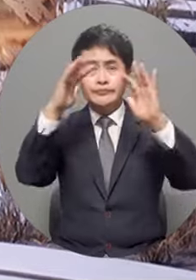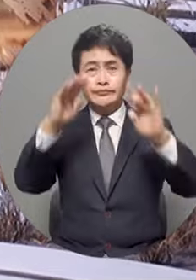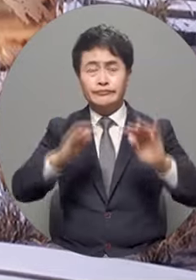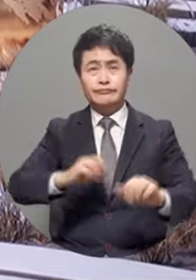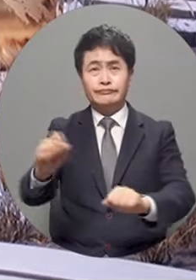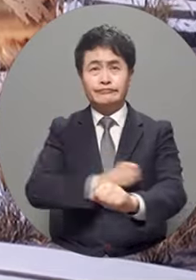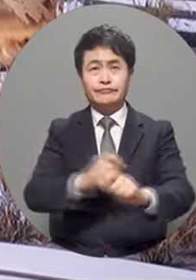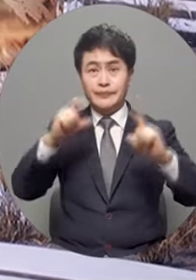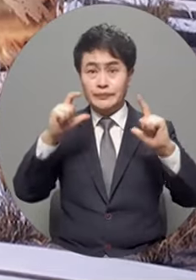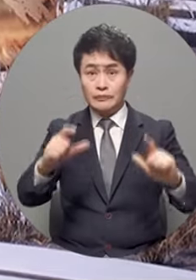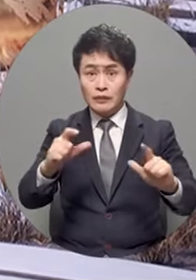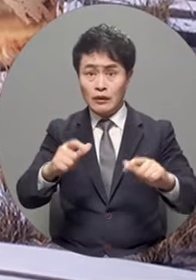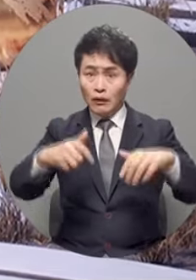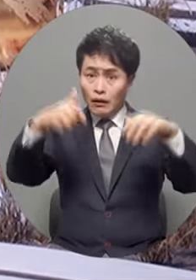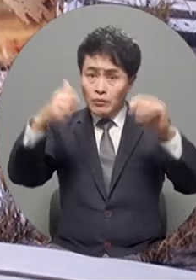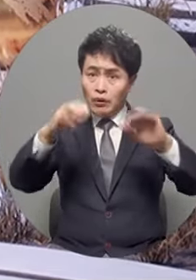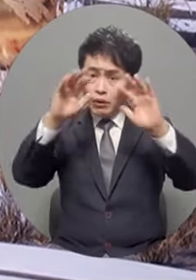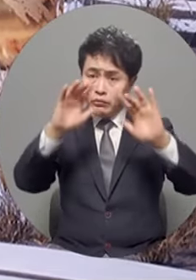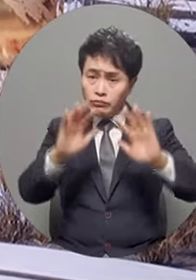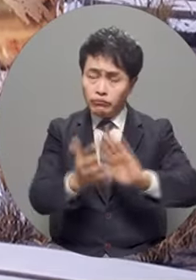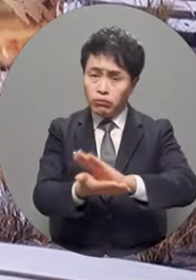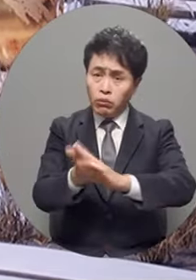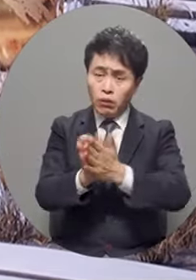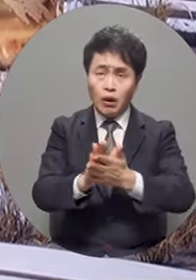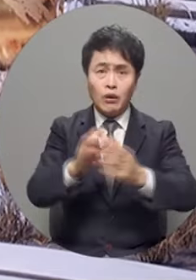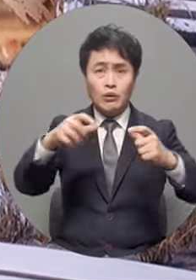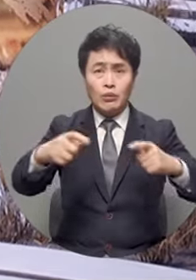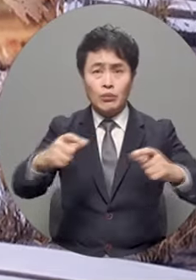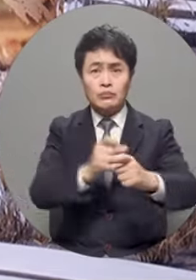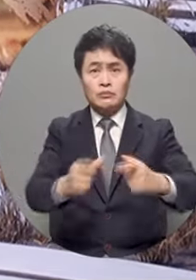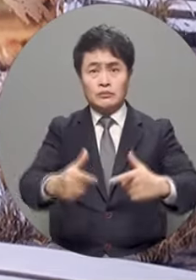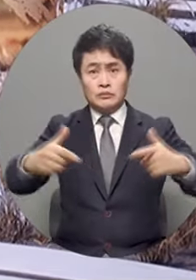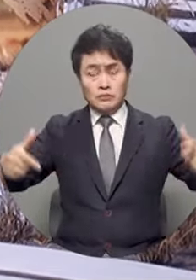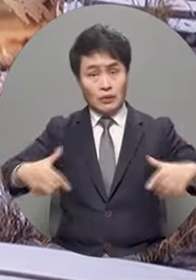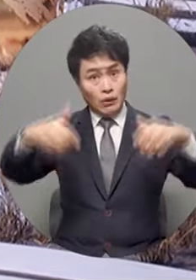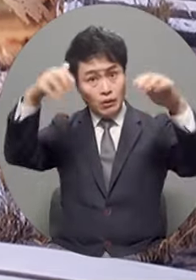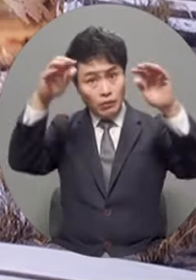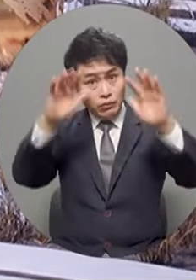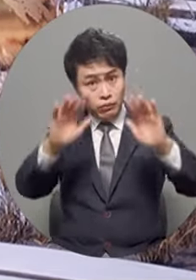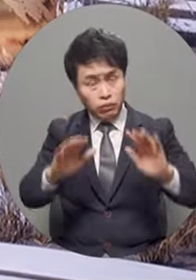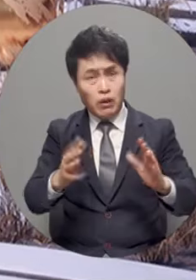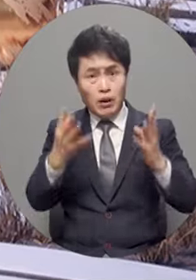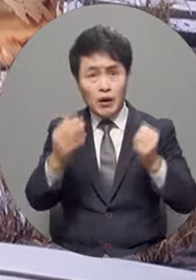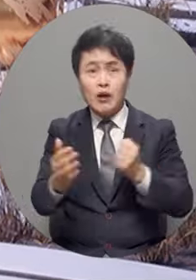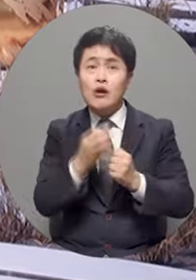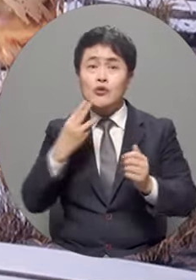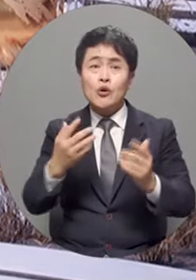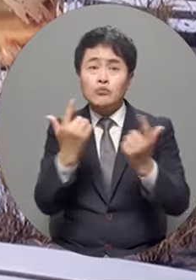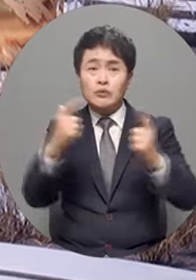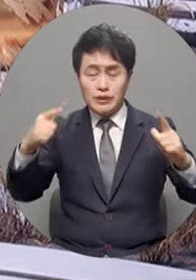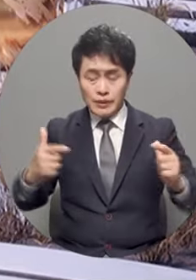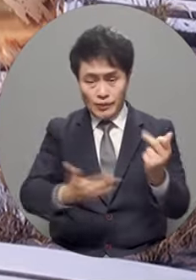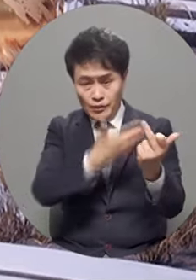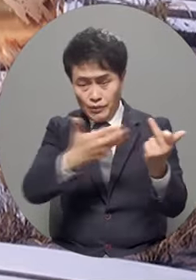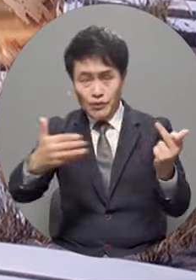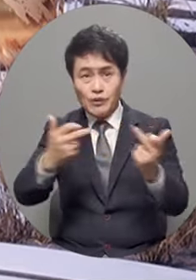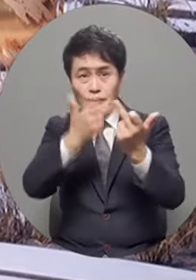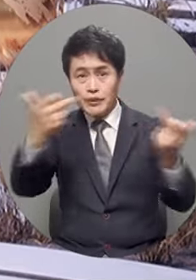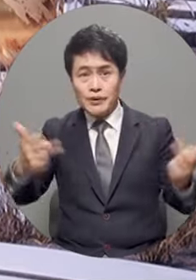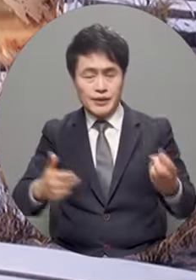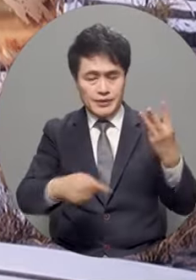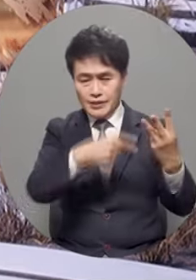있는데요. 차츰 비가 눈으로 바뀌어 내리는 지역이 늘겠고 예상되는 적설량도 많습니다. 경기 북동부와 강원 북부 산지에